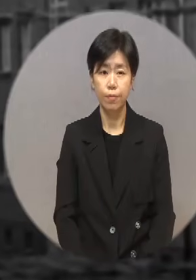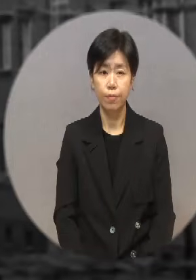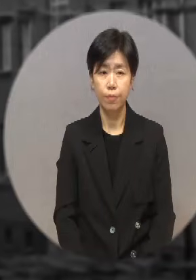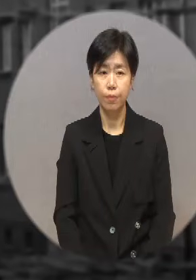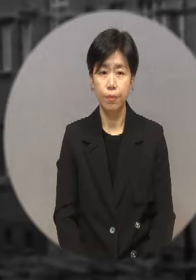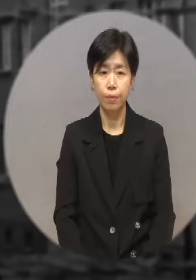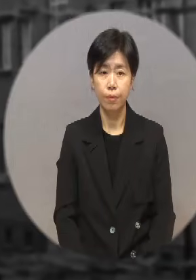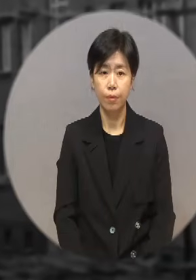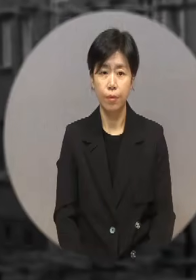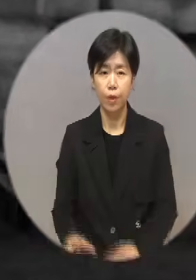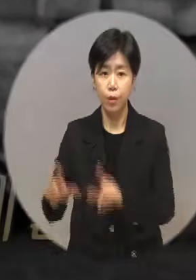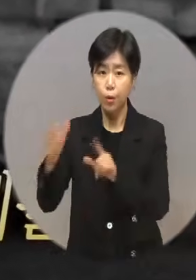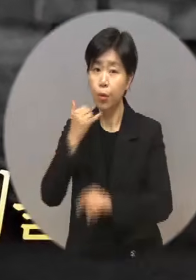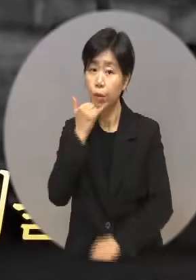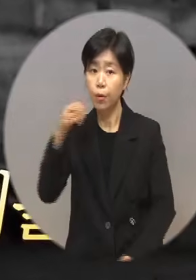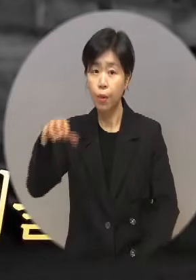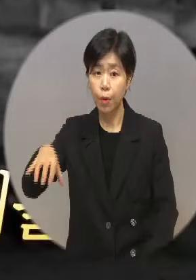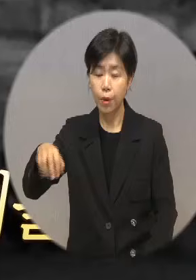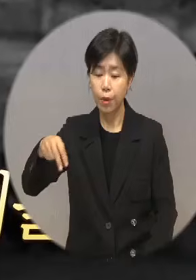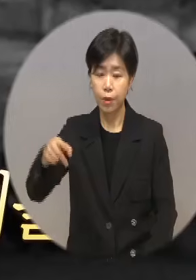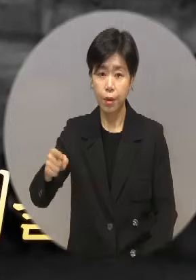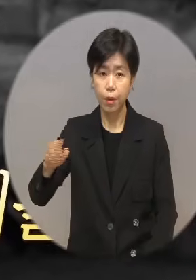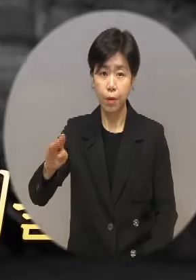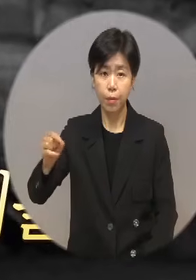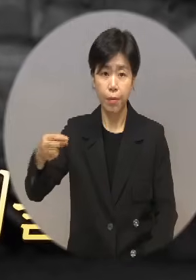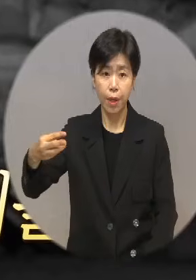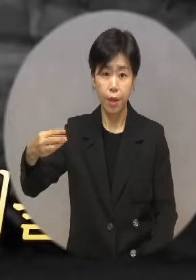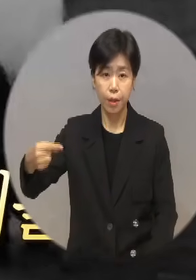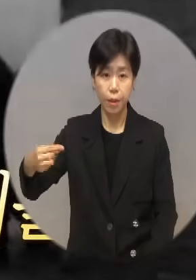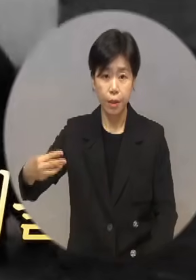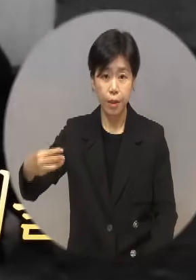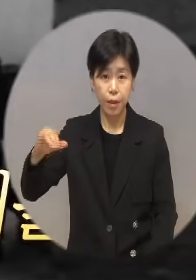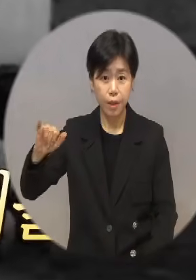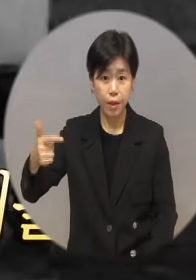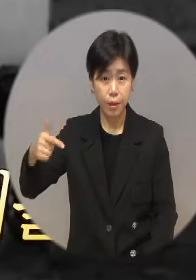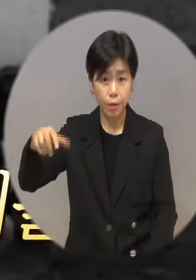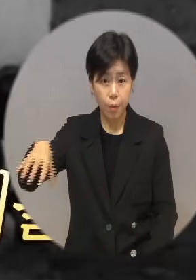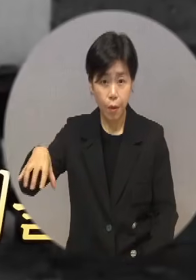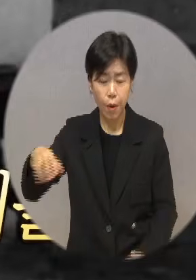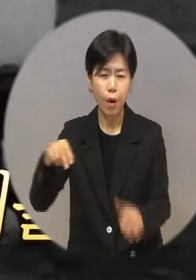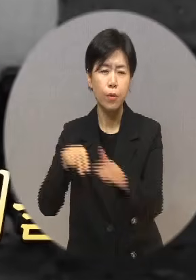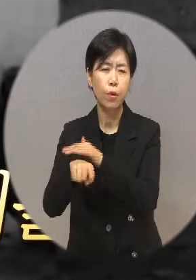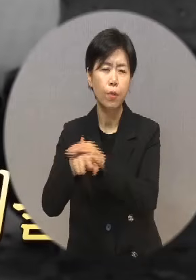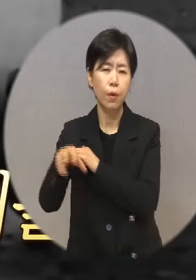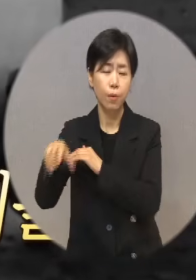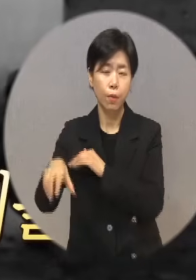동독의 한가운데 놓인 서베를린은 동독 주민들이 서독으로 탈주하는 주요한 통로였습니다.